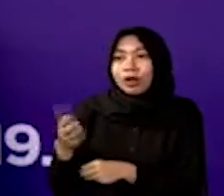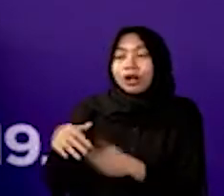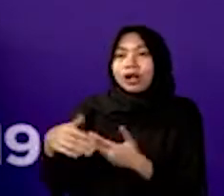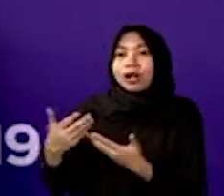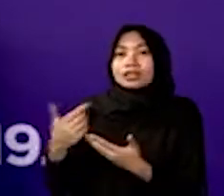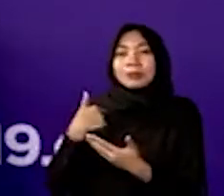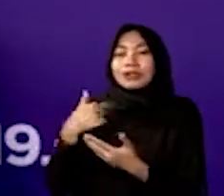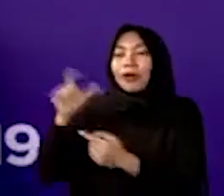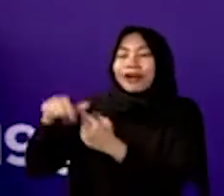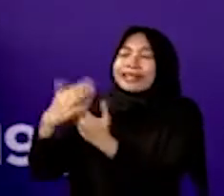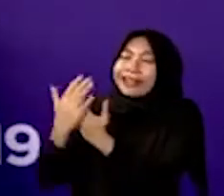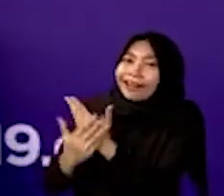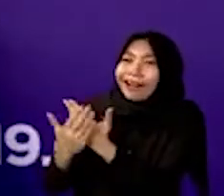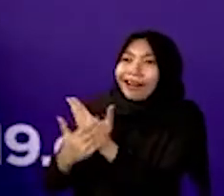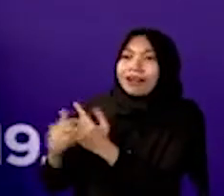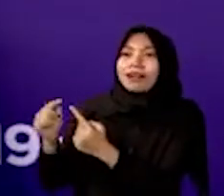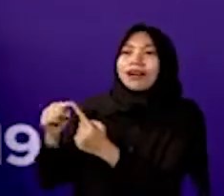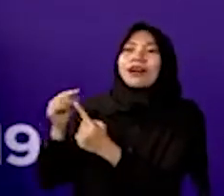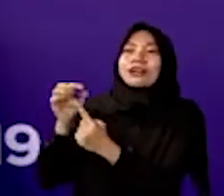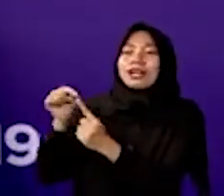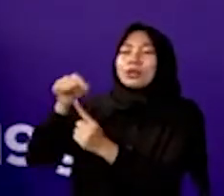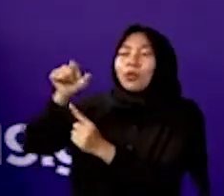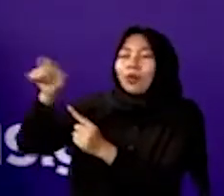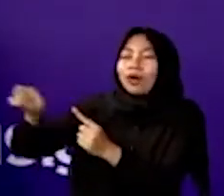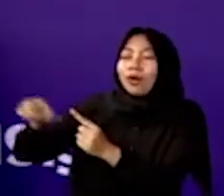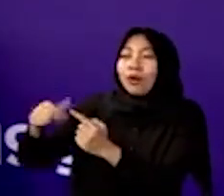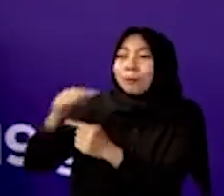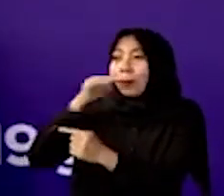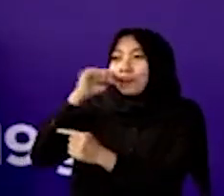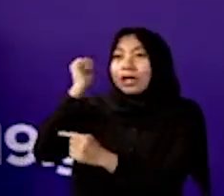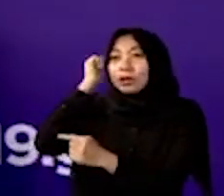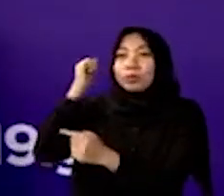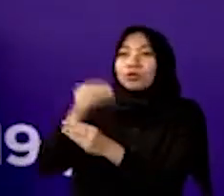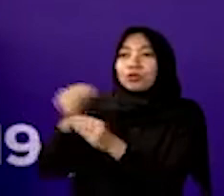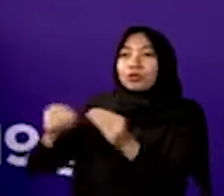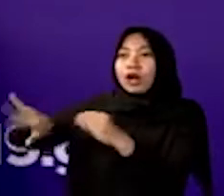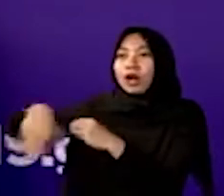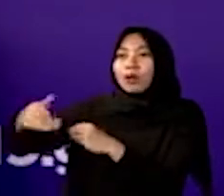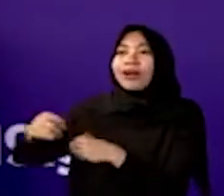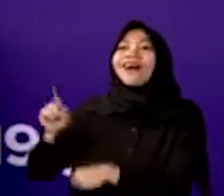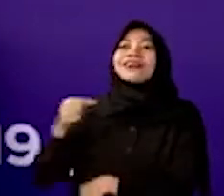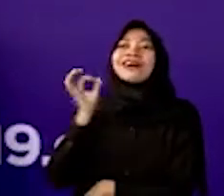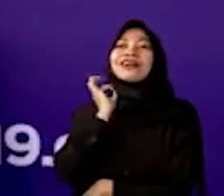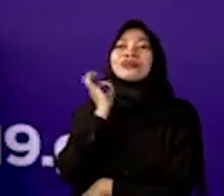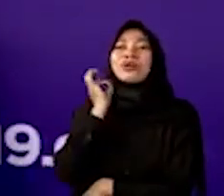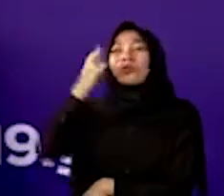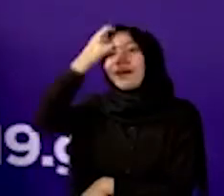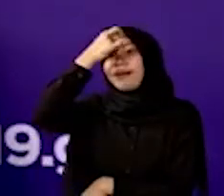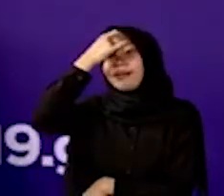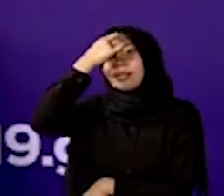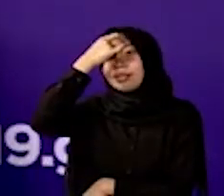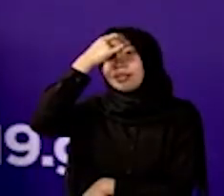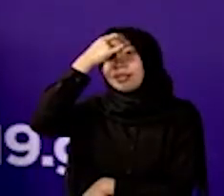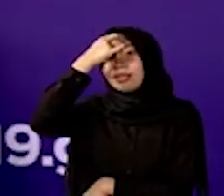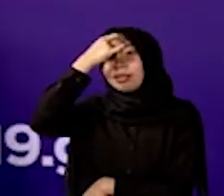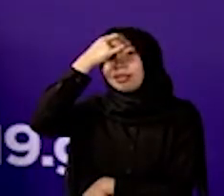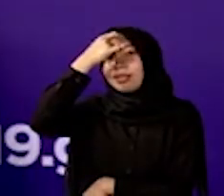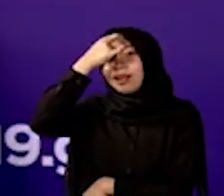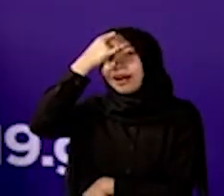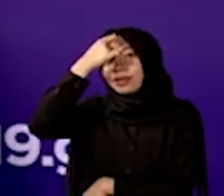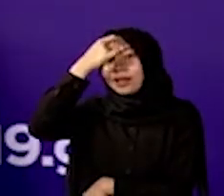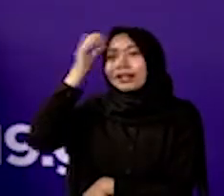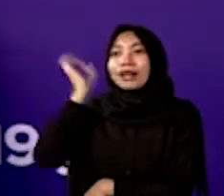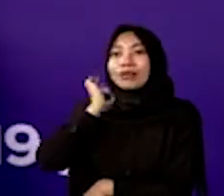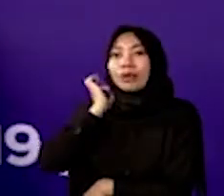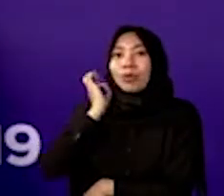yang kita sayangi dan di antara orang-orang yang kita sayangi itu hampir pasti ada di antaranya yang masuk kelompok rentan